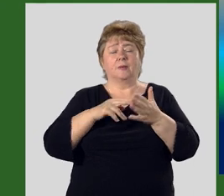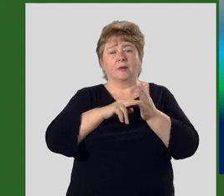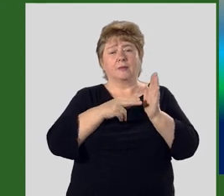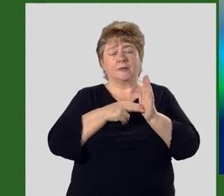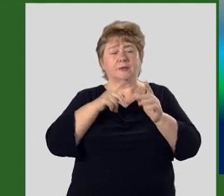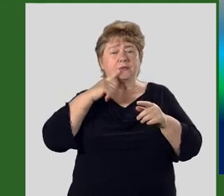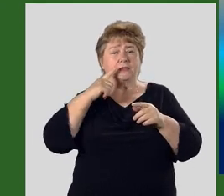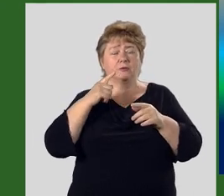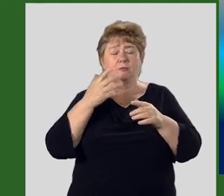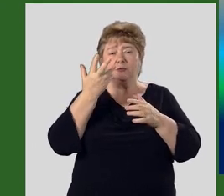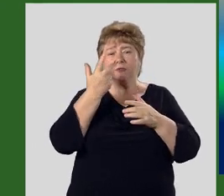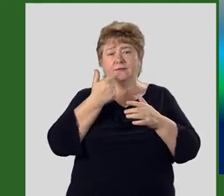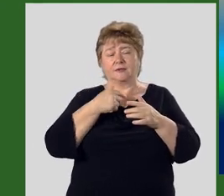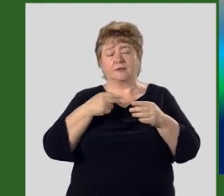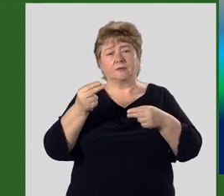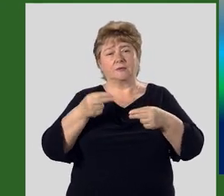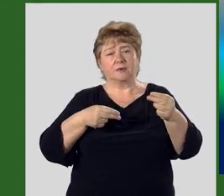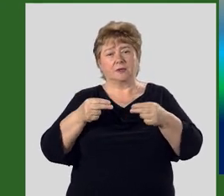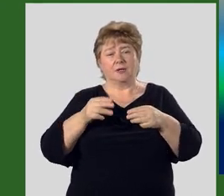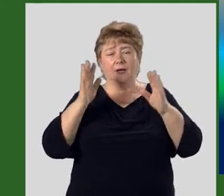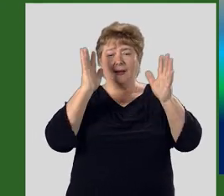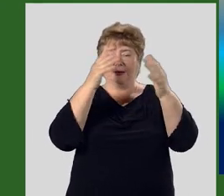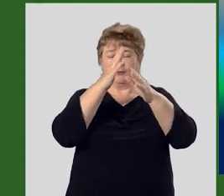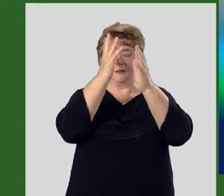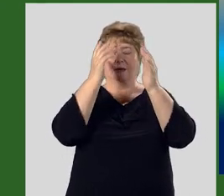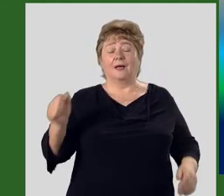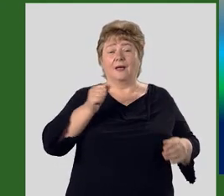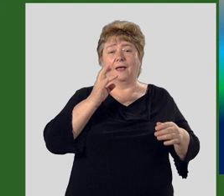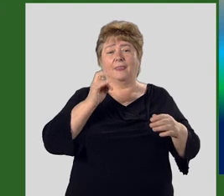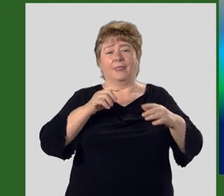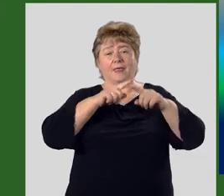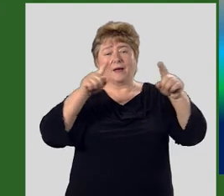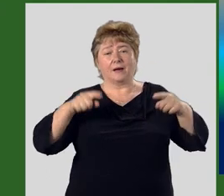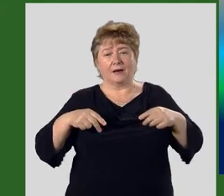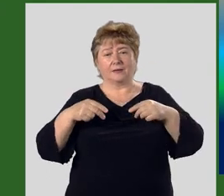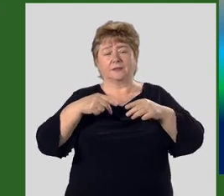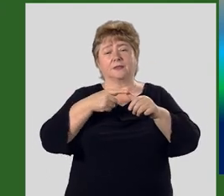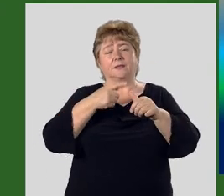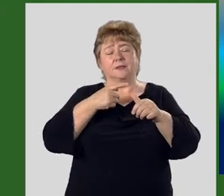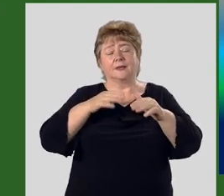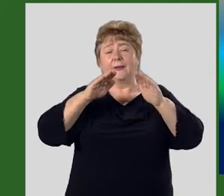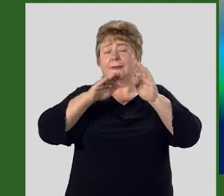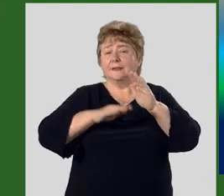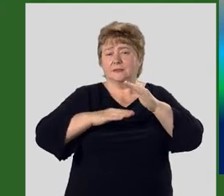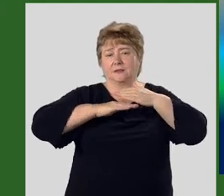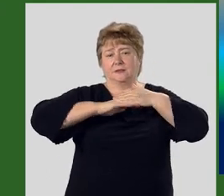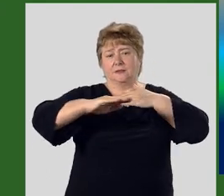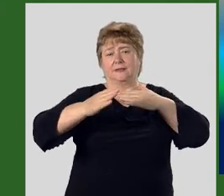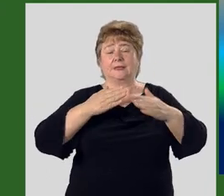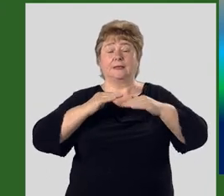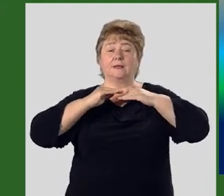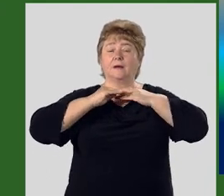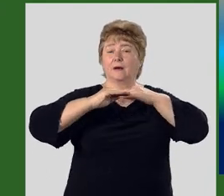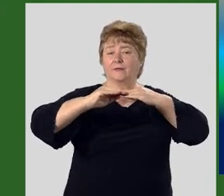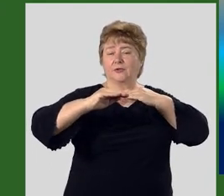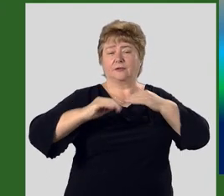плане зеленым цветом обозначают леса, а на карте обозначают низкие территории или